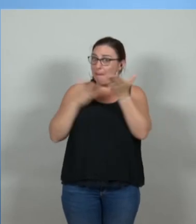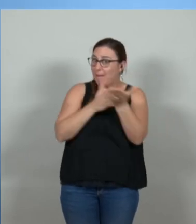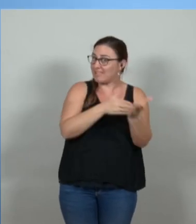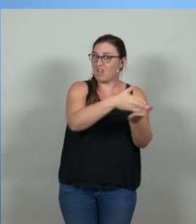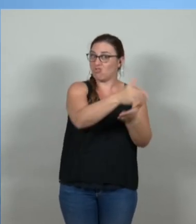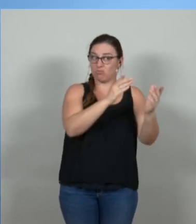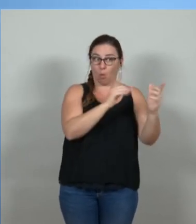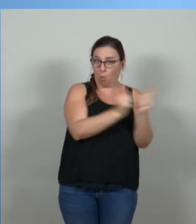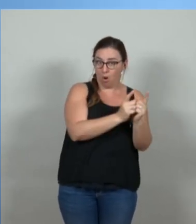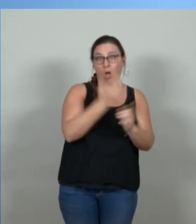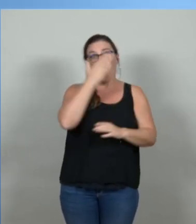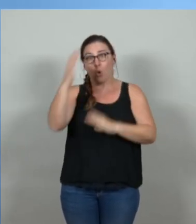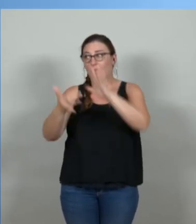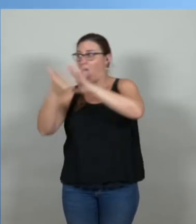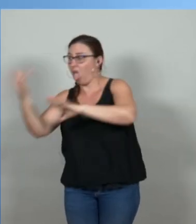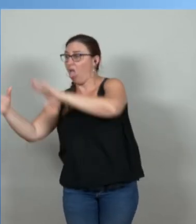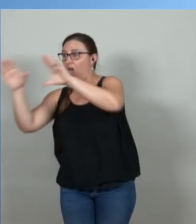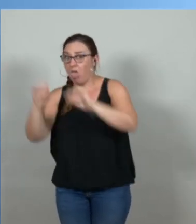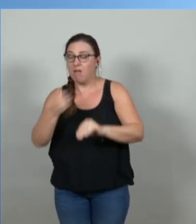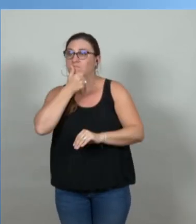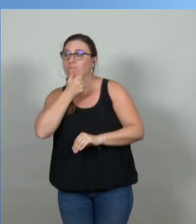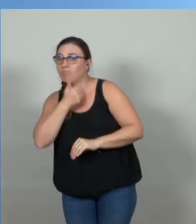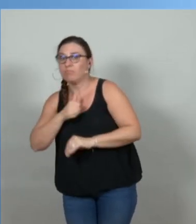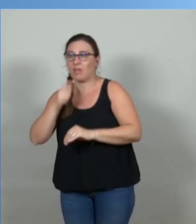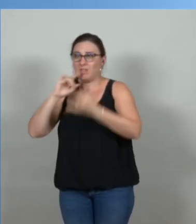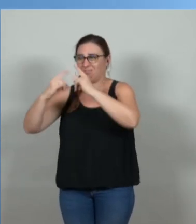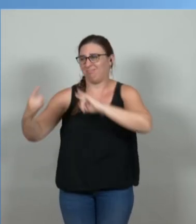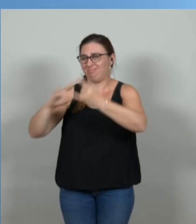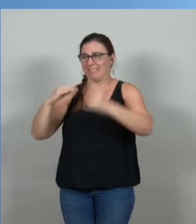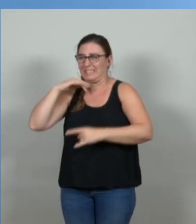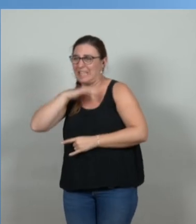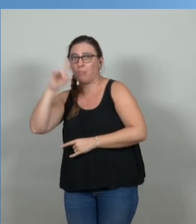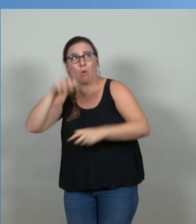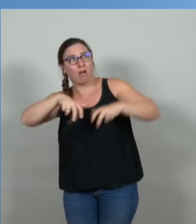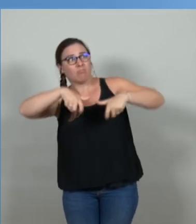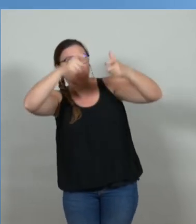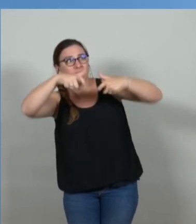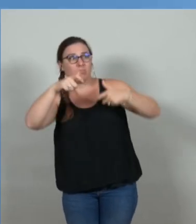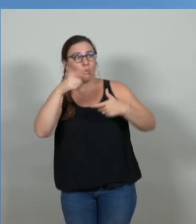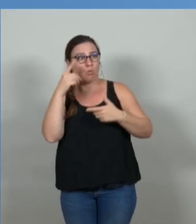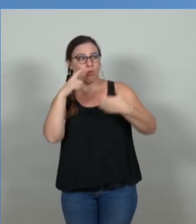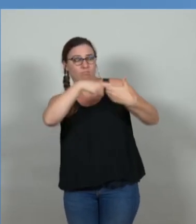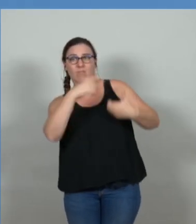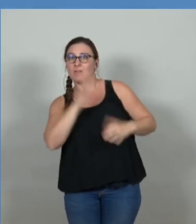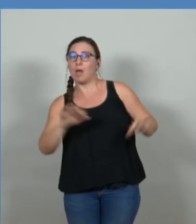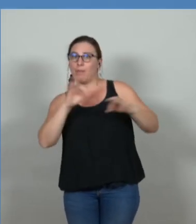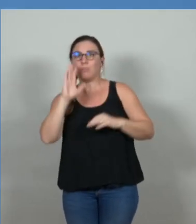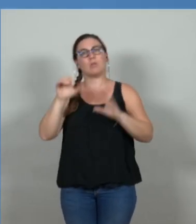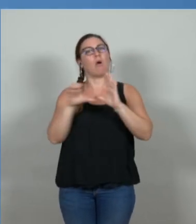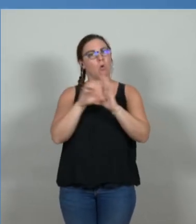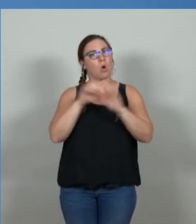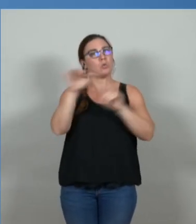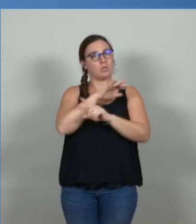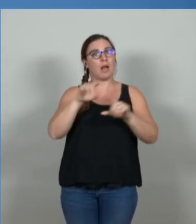de l'autre des personnes exilées qui subissent aujourd'hui de vivre dans des bidonvilles faute d'un hébergement tel que cela et défini dans le Code de l'action sociale et des